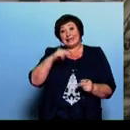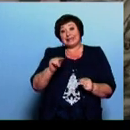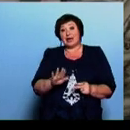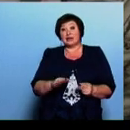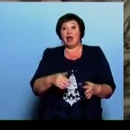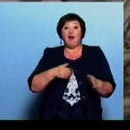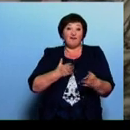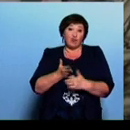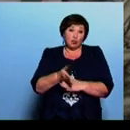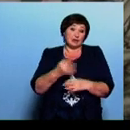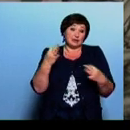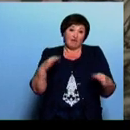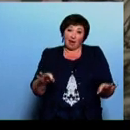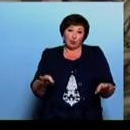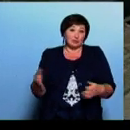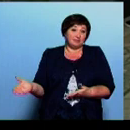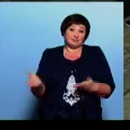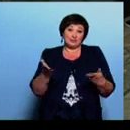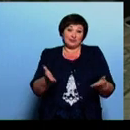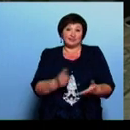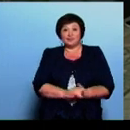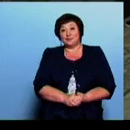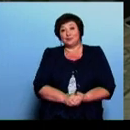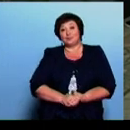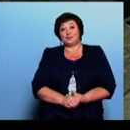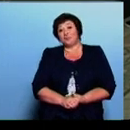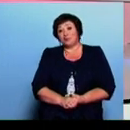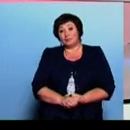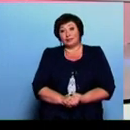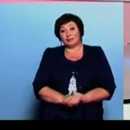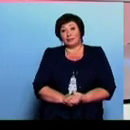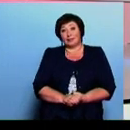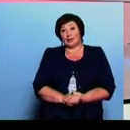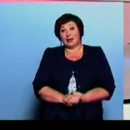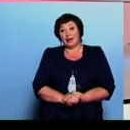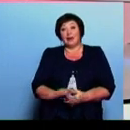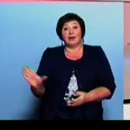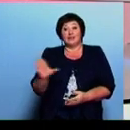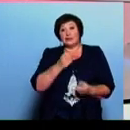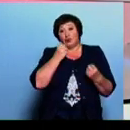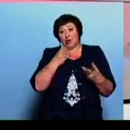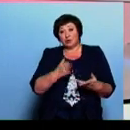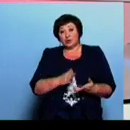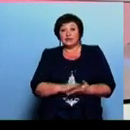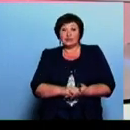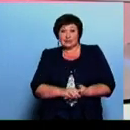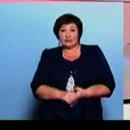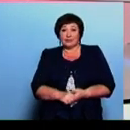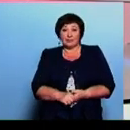свободный. Александр Демидов, Василий Хохряков, телеканал «Моя Удмуртия». На этом у нас все. Удачи вам и до встречи.